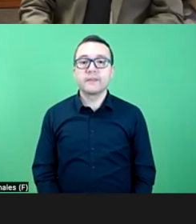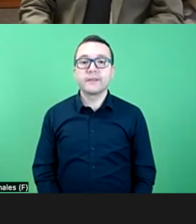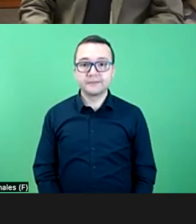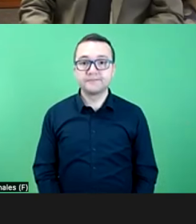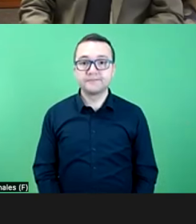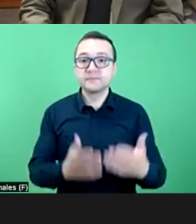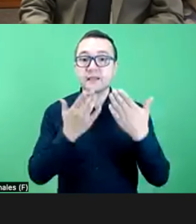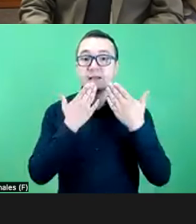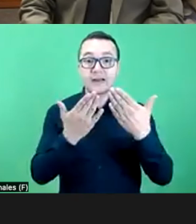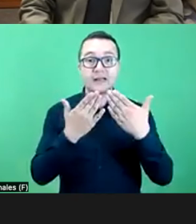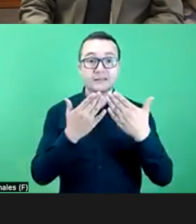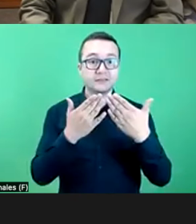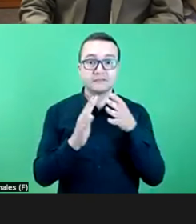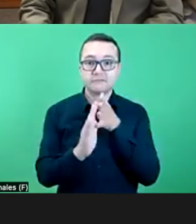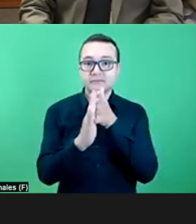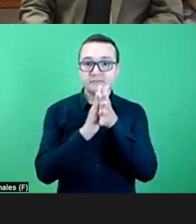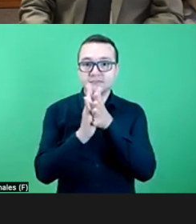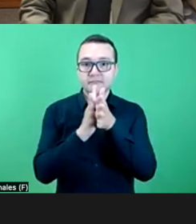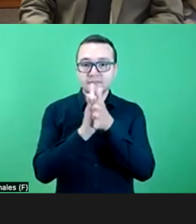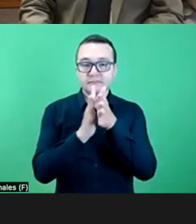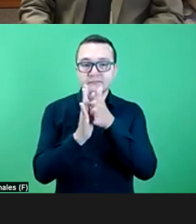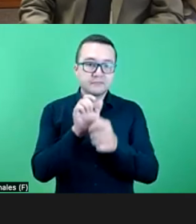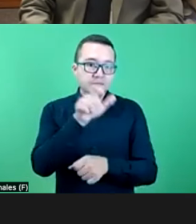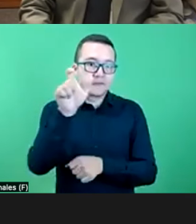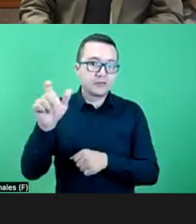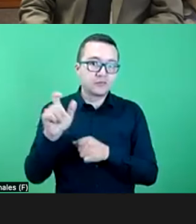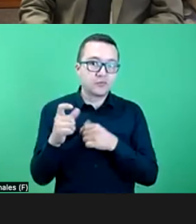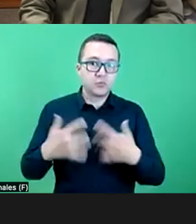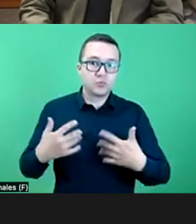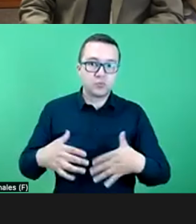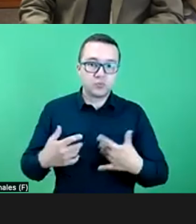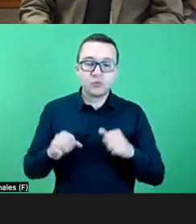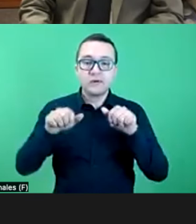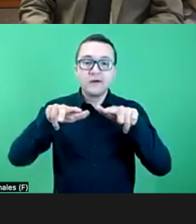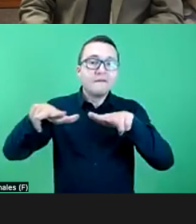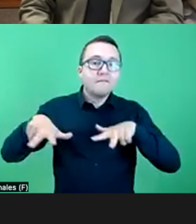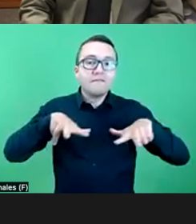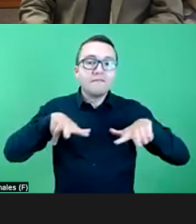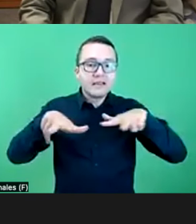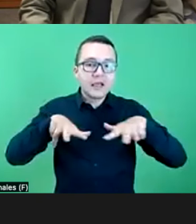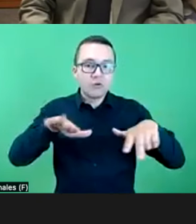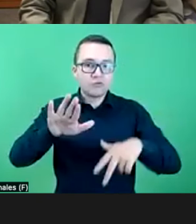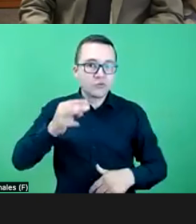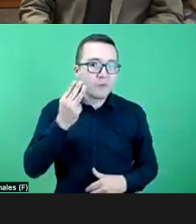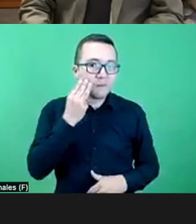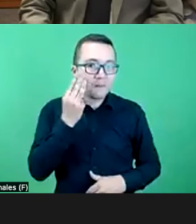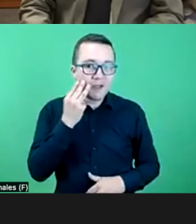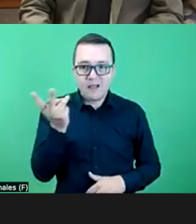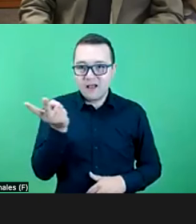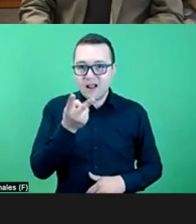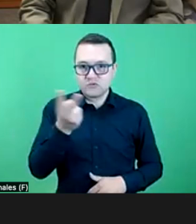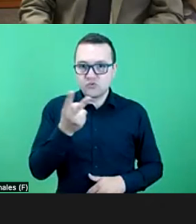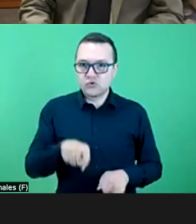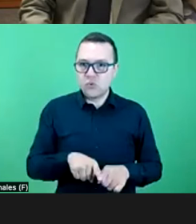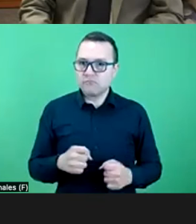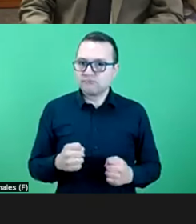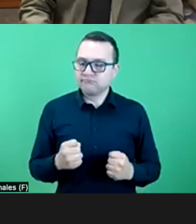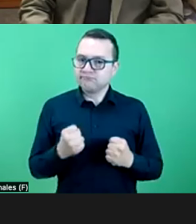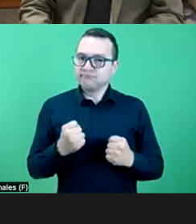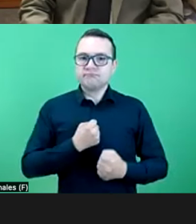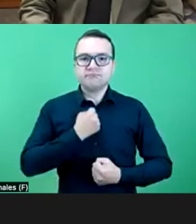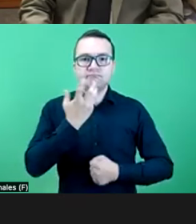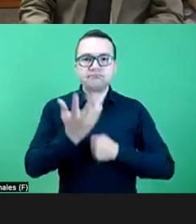Merci beaucoup pour ce témoignage, pour ces vidéos. Merci à ces mères pour leur courage.